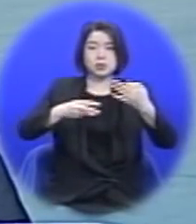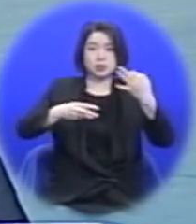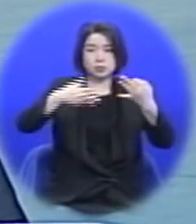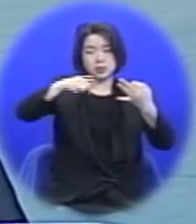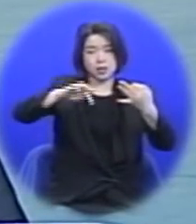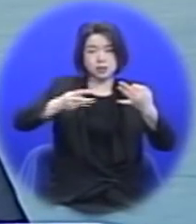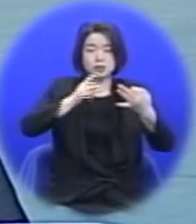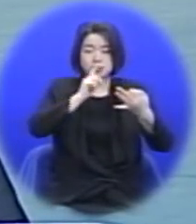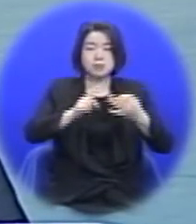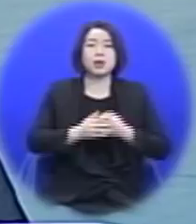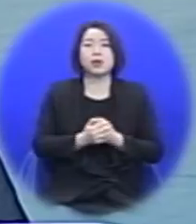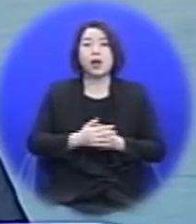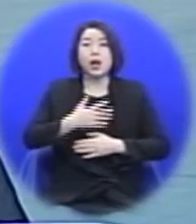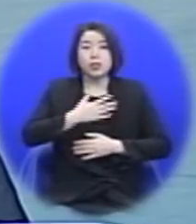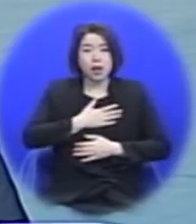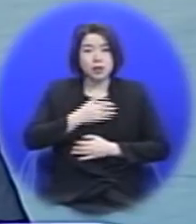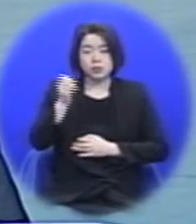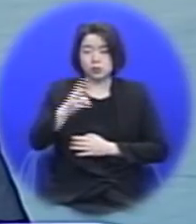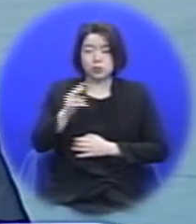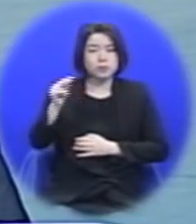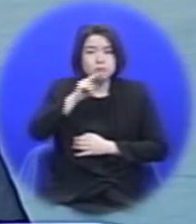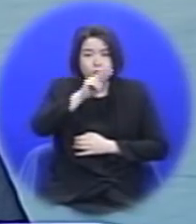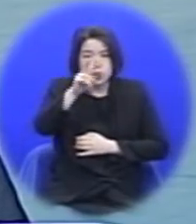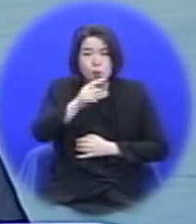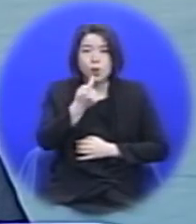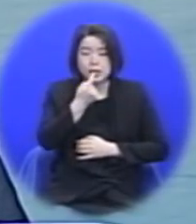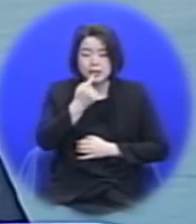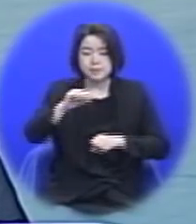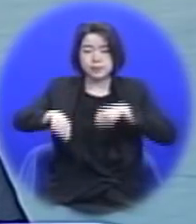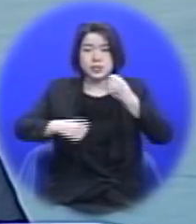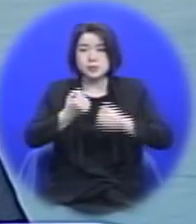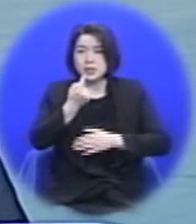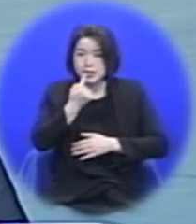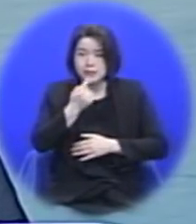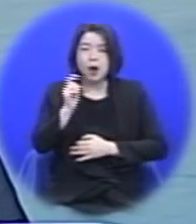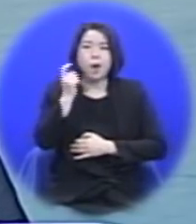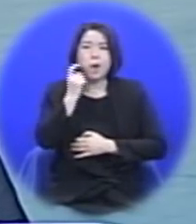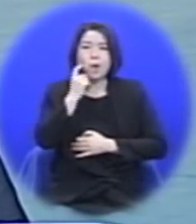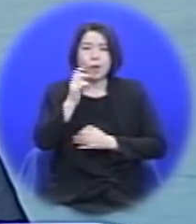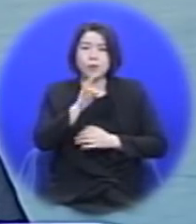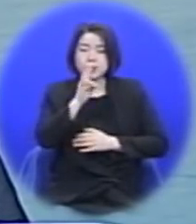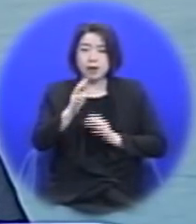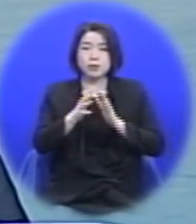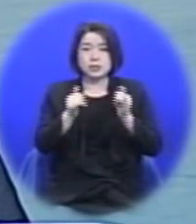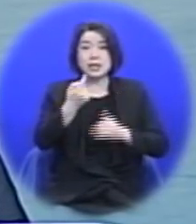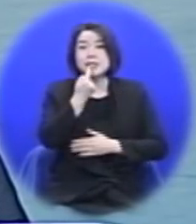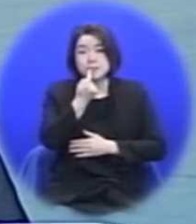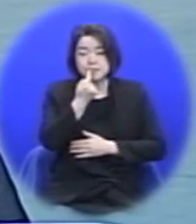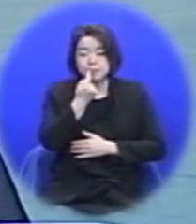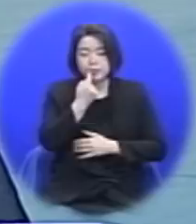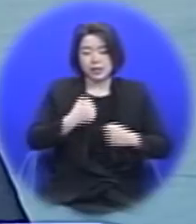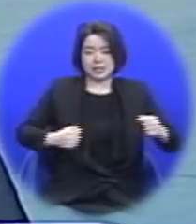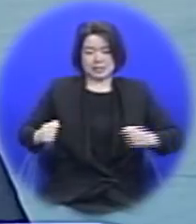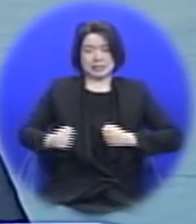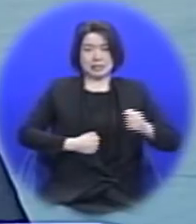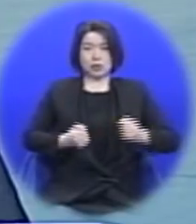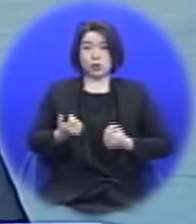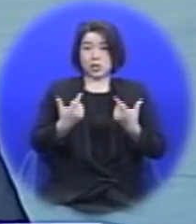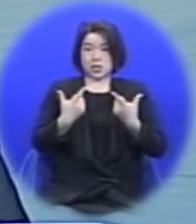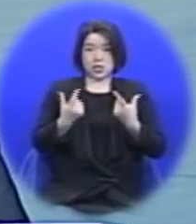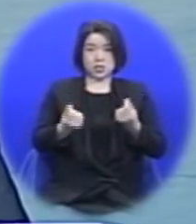이렇게 말씀합니다. 나는 또 용의 입과 짐승의 입과 거짓 예언자의 입에서 개구리와 같이